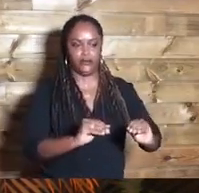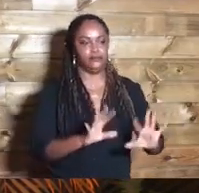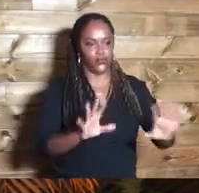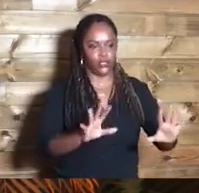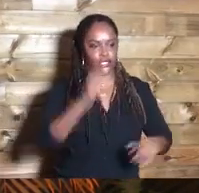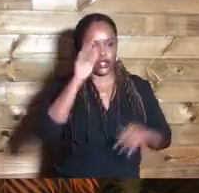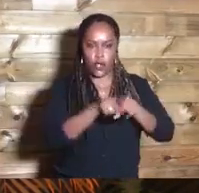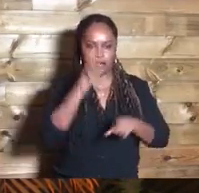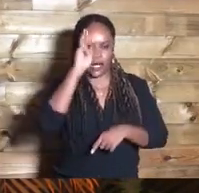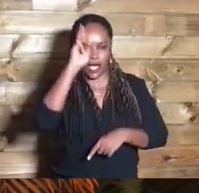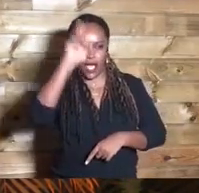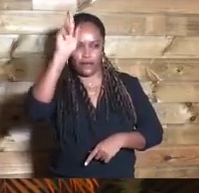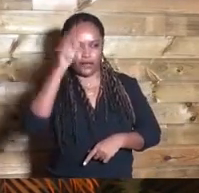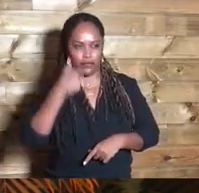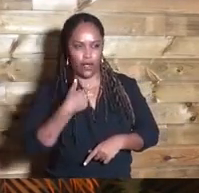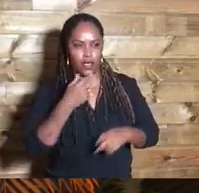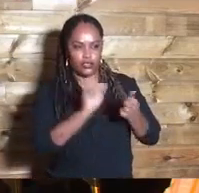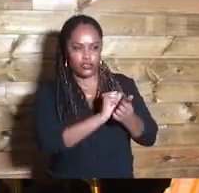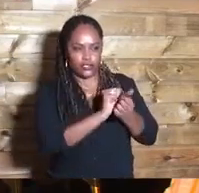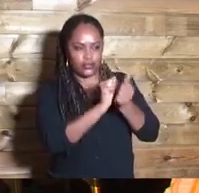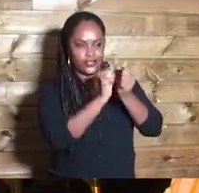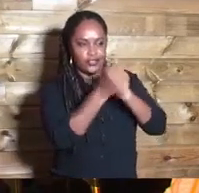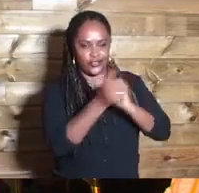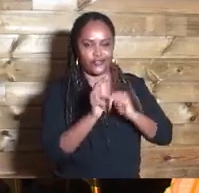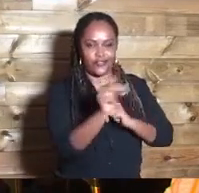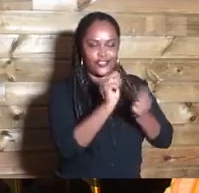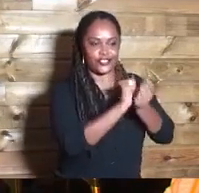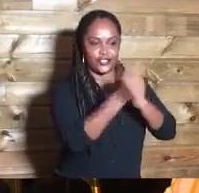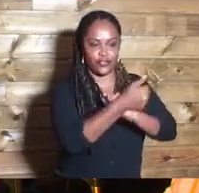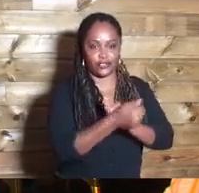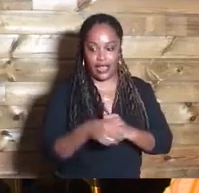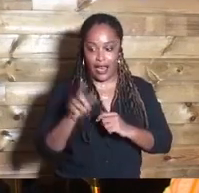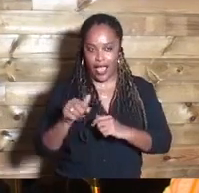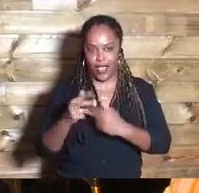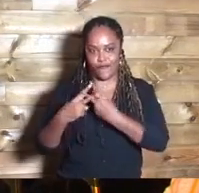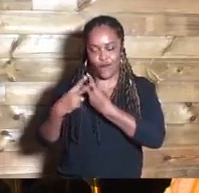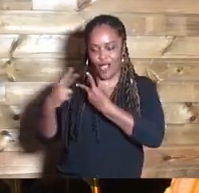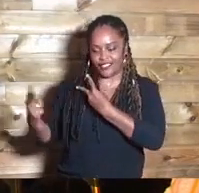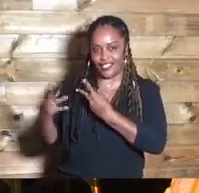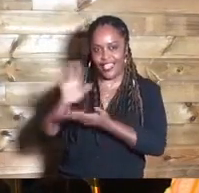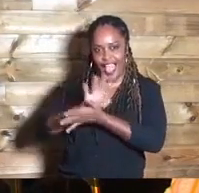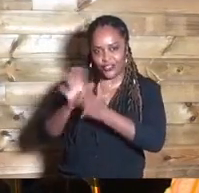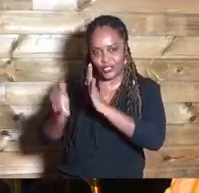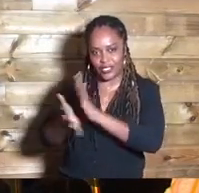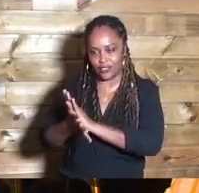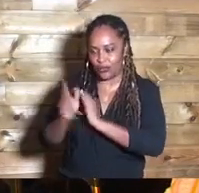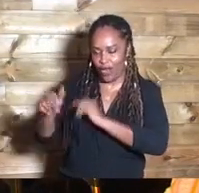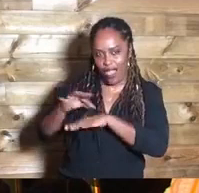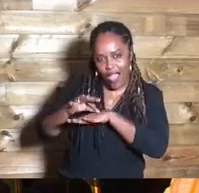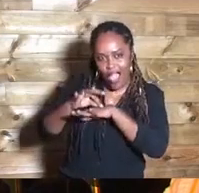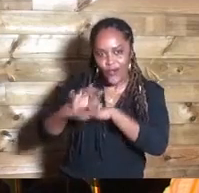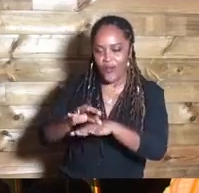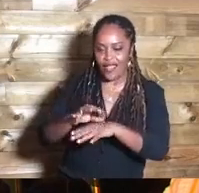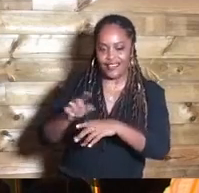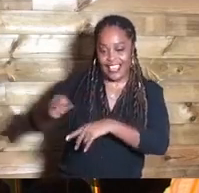tout transformer. Mais je ne l'ai pas fait seul. Mes voisins, les rares commerçants de la rue, les associations comme Plus Belle la Rue m'ont accompagné. Et